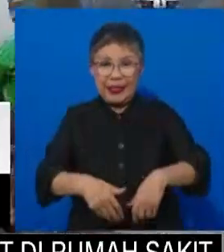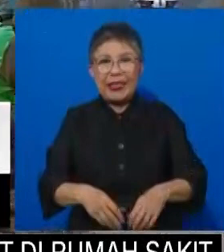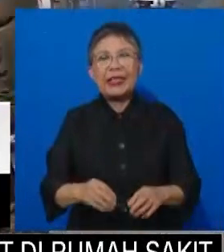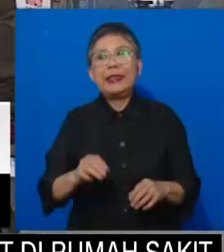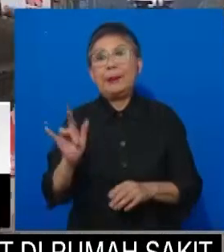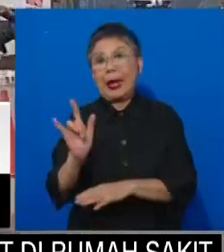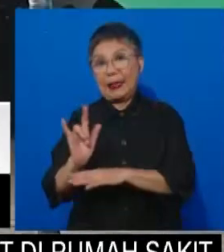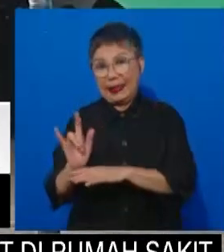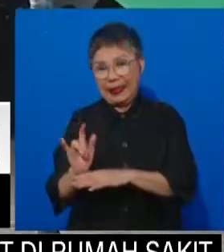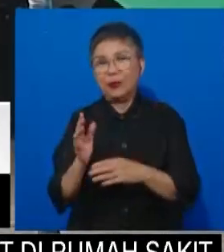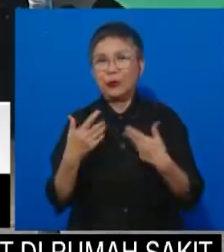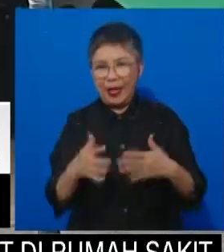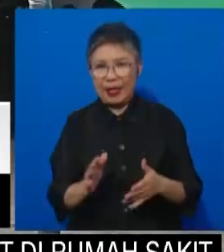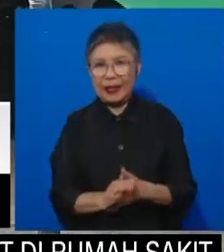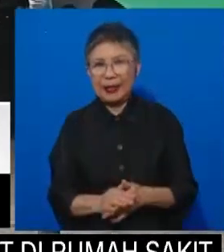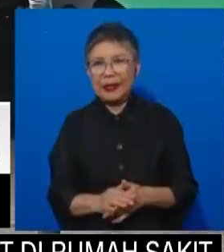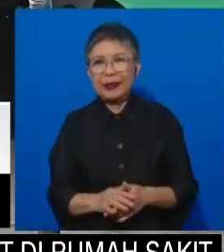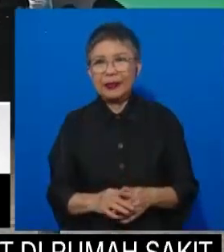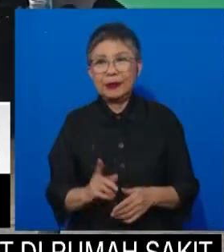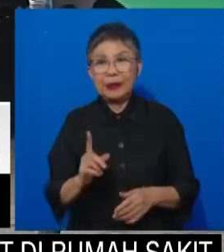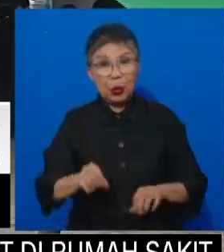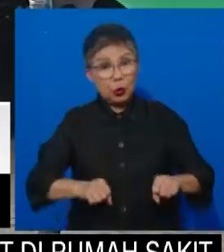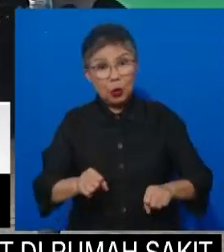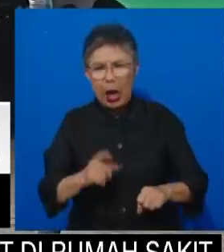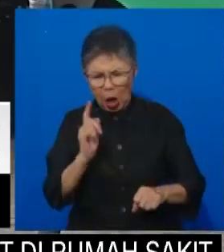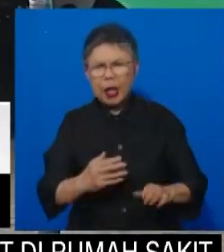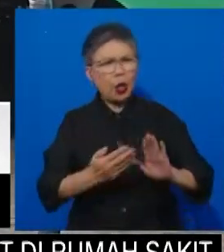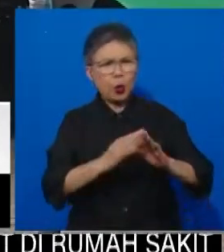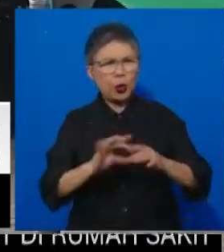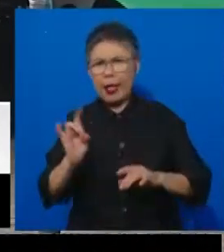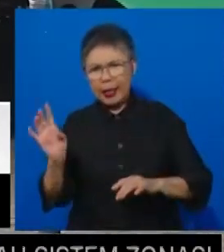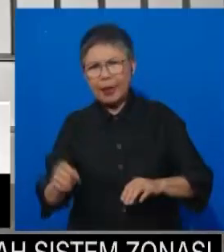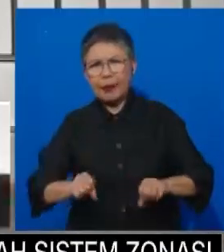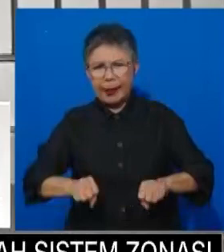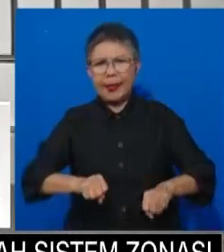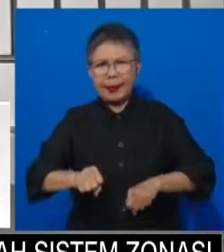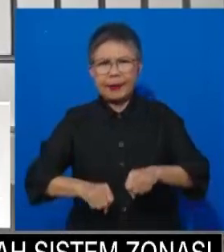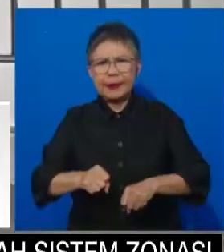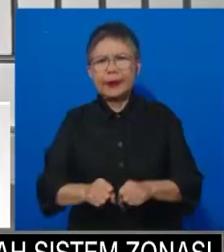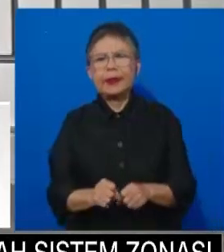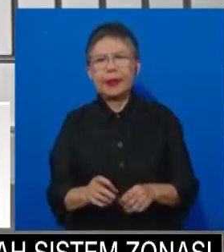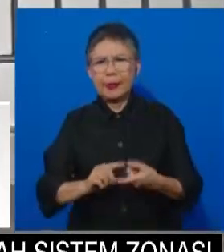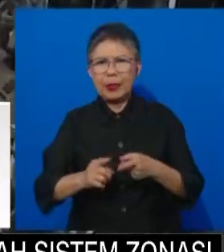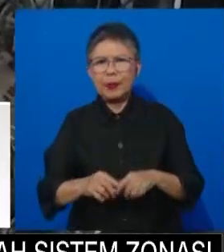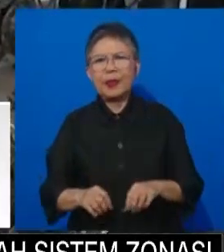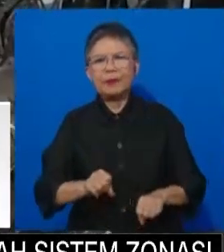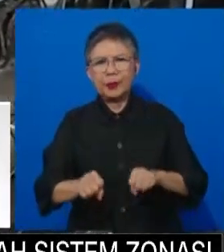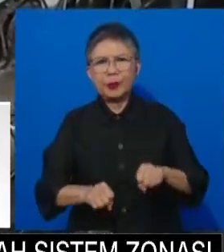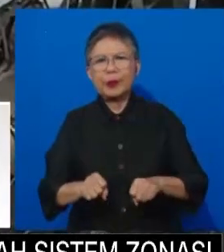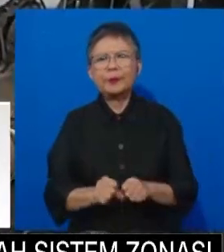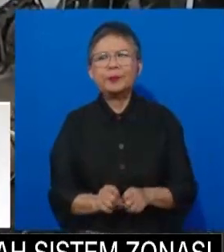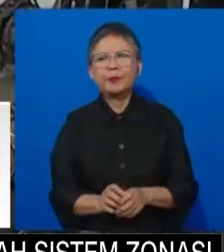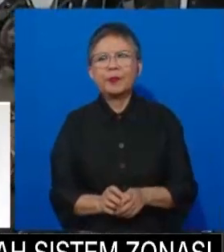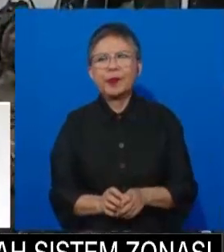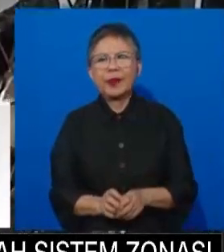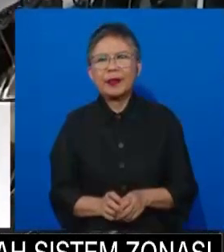Bekasi. Saya bukan satu-satunya pesepeda komuter yang akan menggunakan LRT. Ada teman-teman Bike to Work yang juga